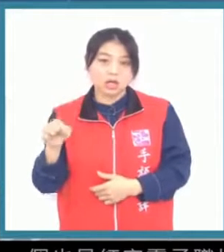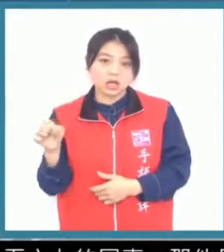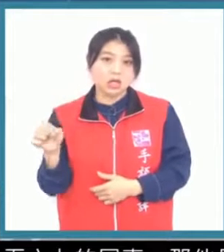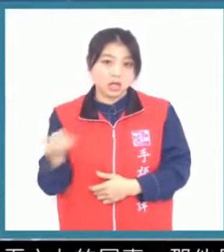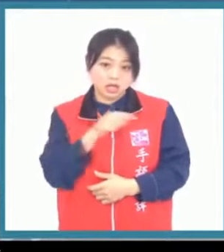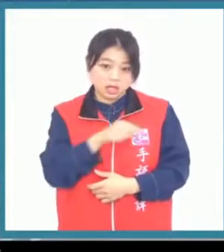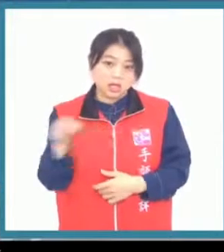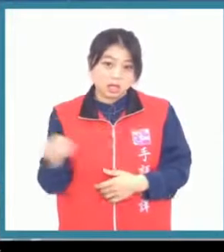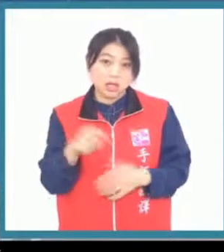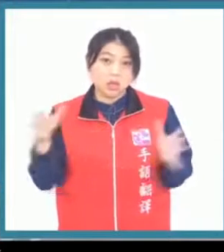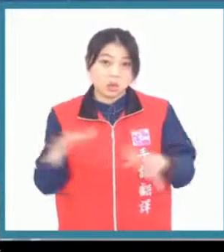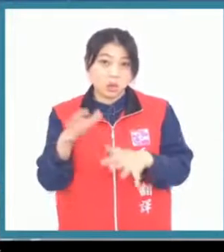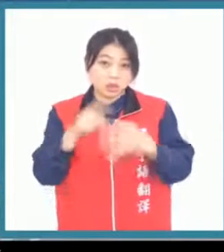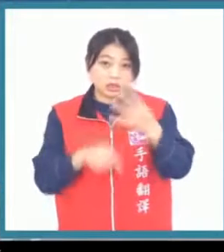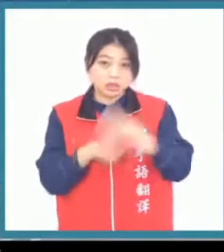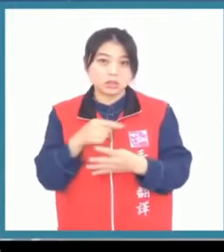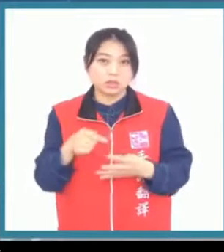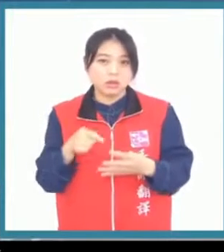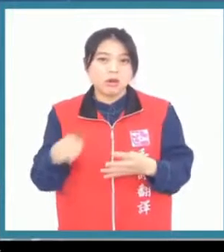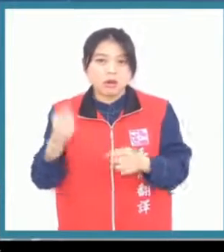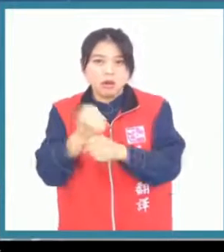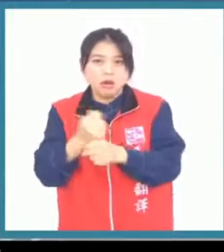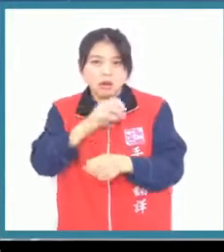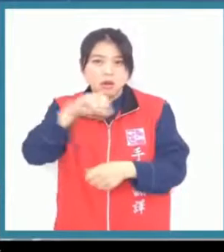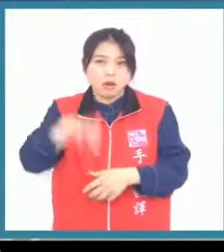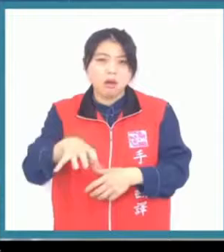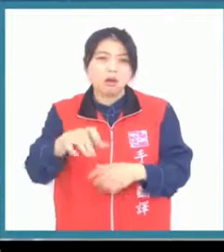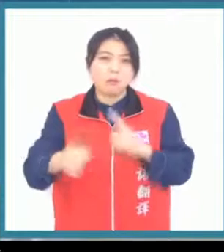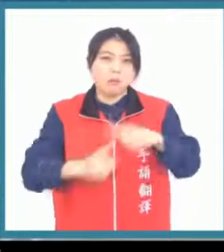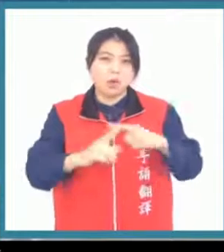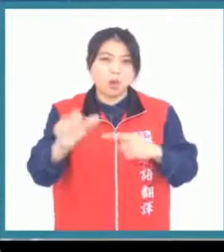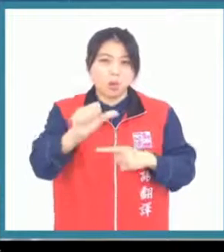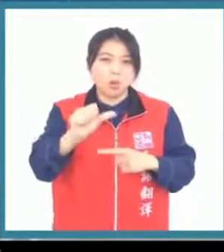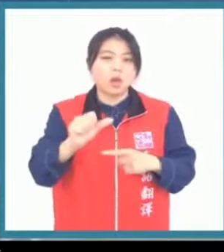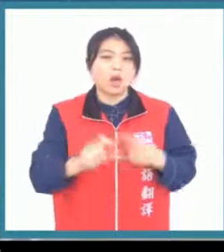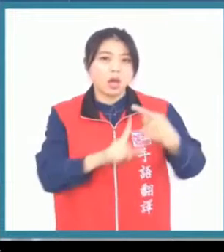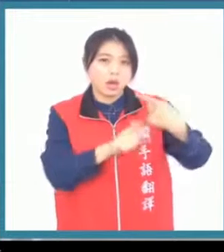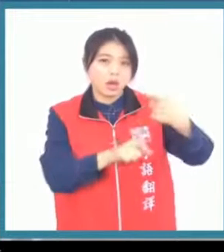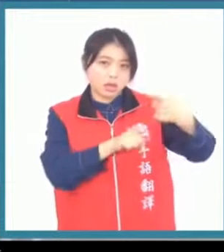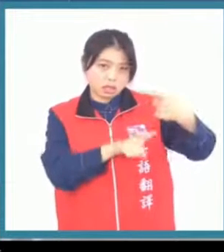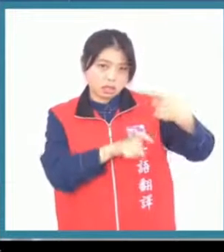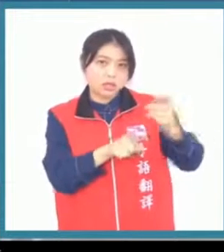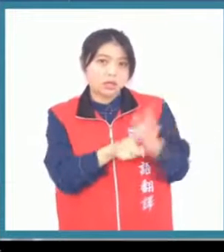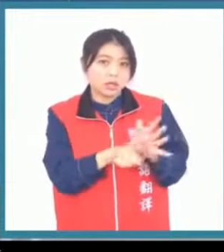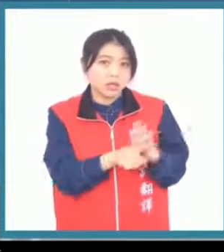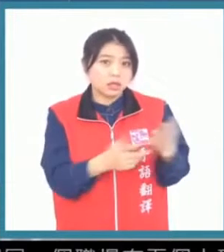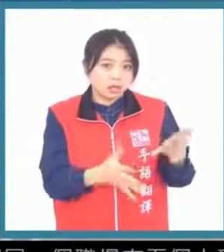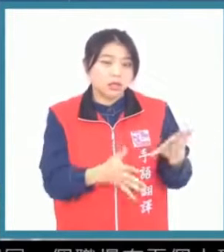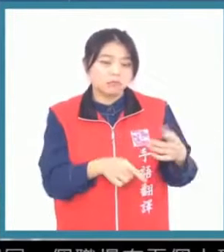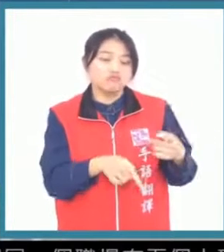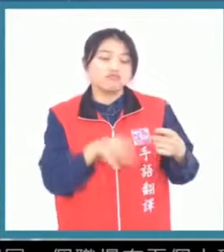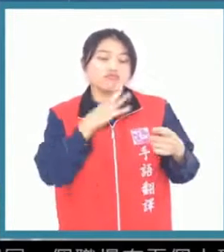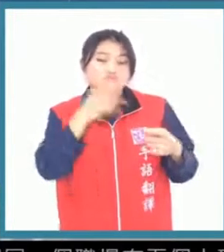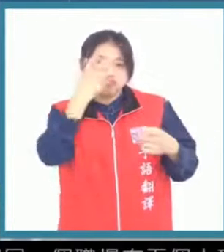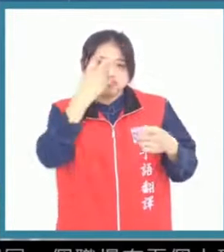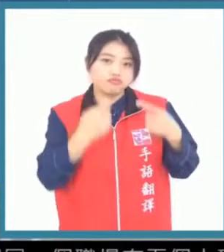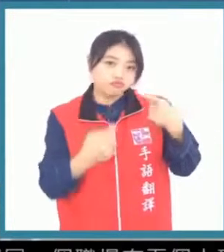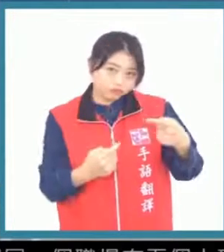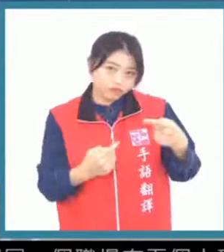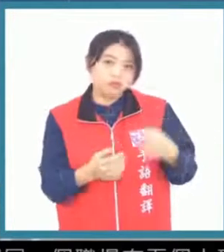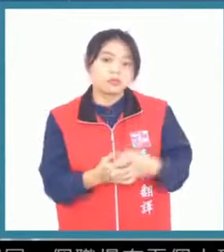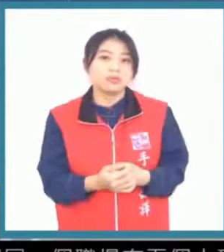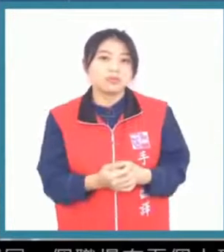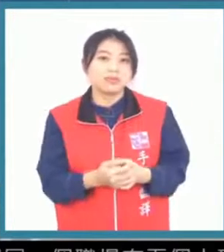个同个职场有5个人确诊，那1月11号那么采检是阴性，那当